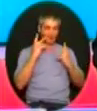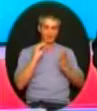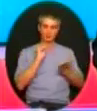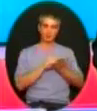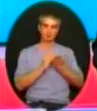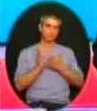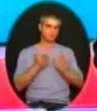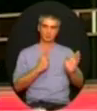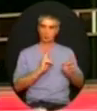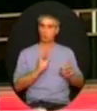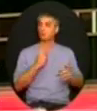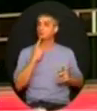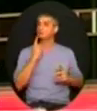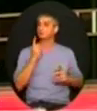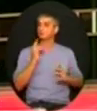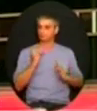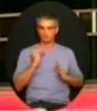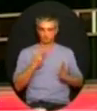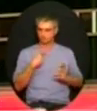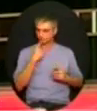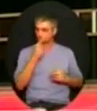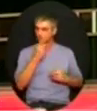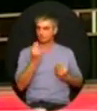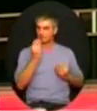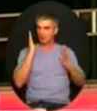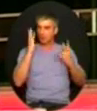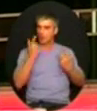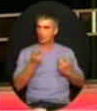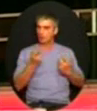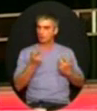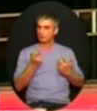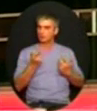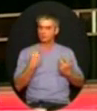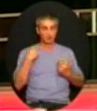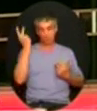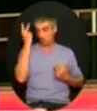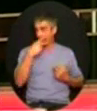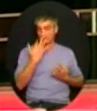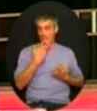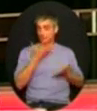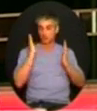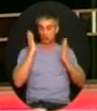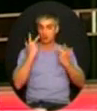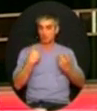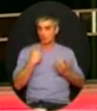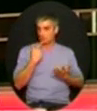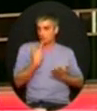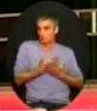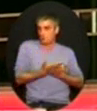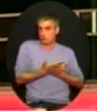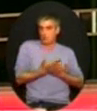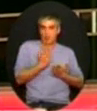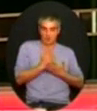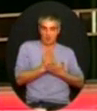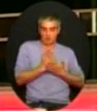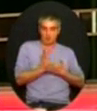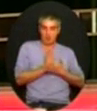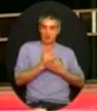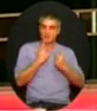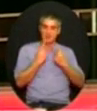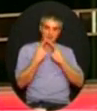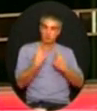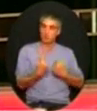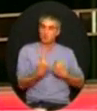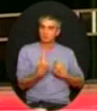מוצדר. מוסדר לגמרי, אנחנו מדברים פה על דבר מחריד, אורית, שאני לא הבנתי עד כמה הוא מחריד, אני מודה עד לחנה לדיון והדיון